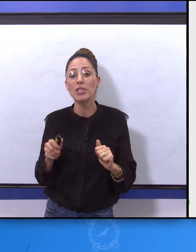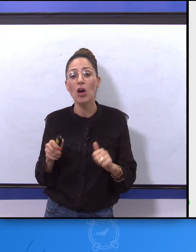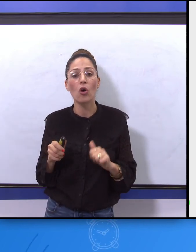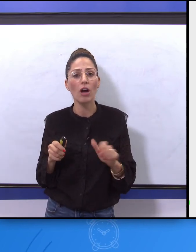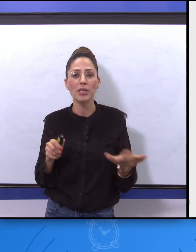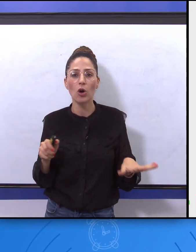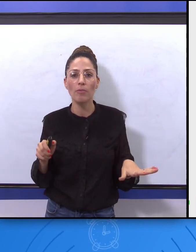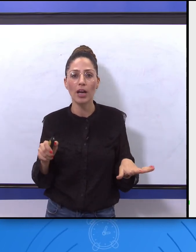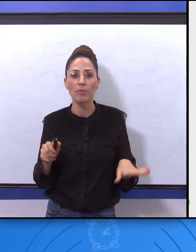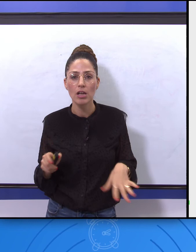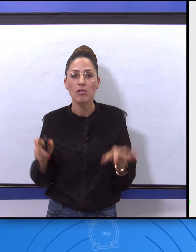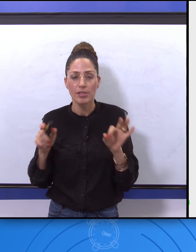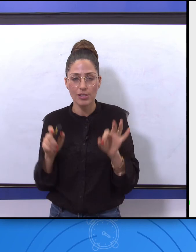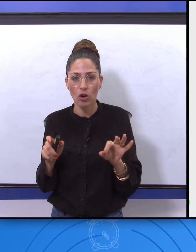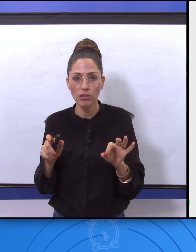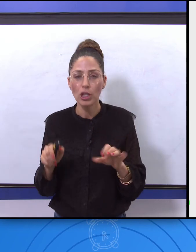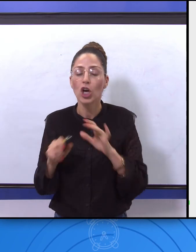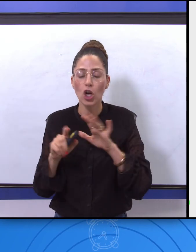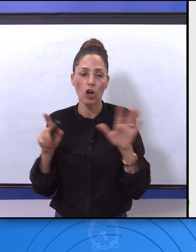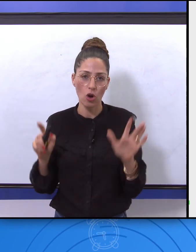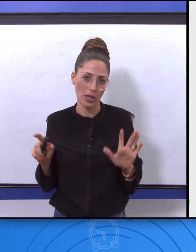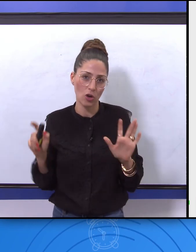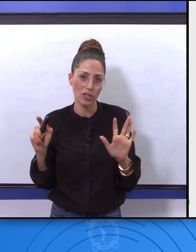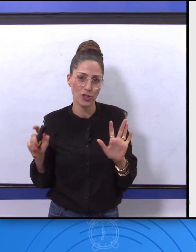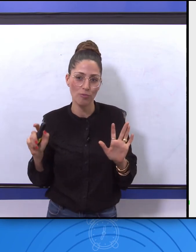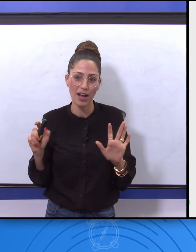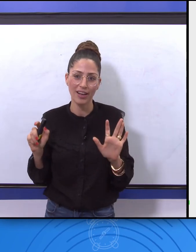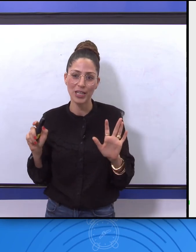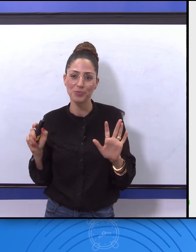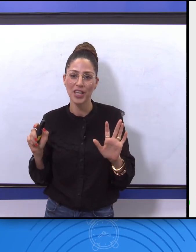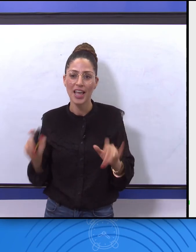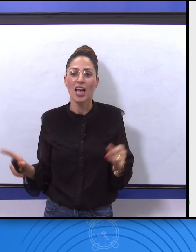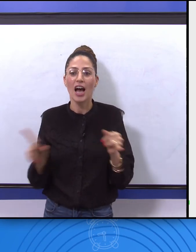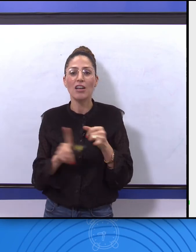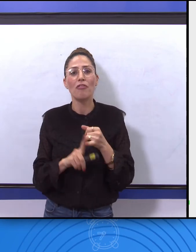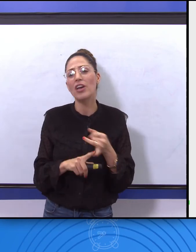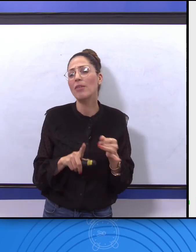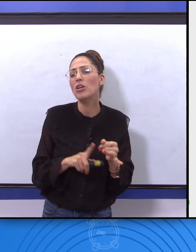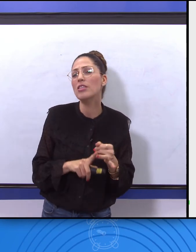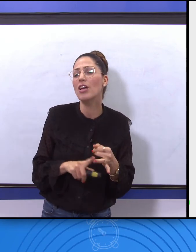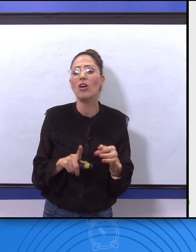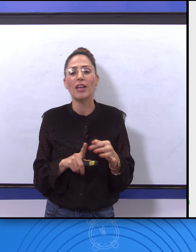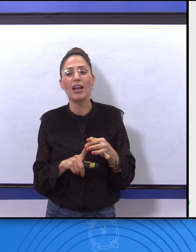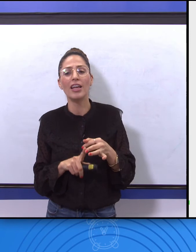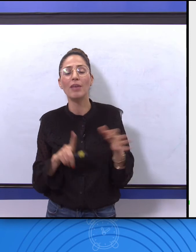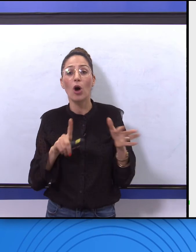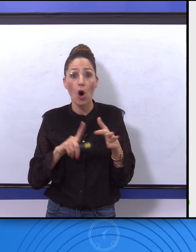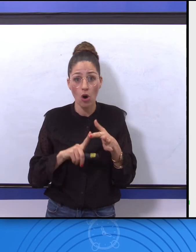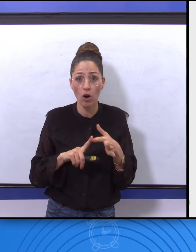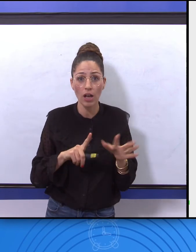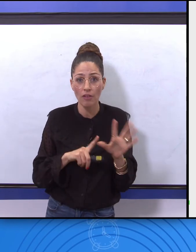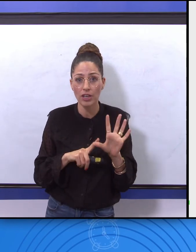יכול למצוא כל מיני חומרים. סוד, כל חומר יכול ליצור מעגל. ענפים, נוצות,